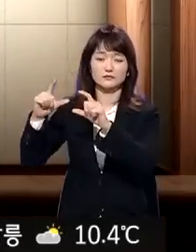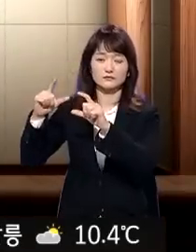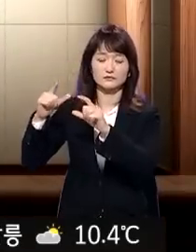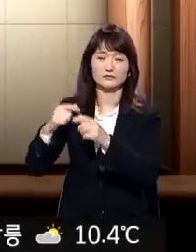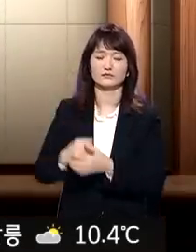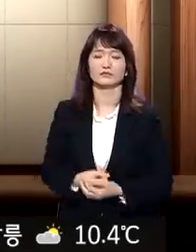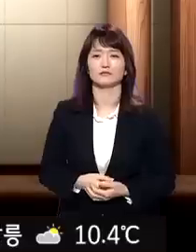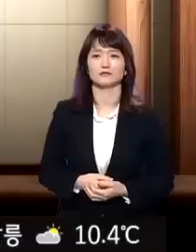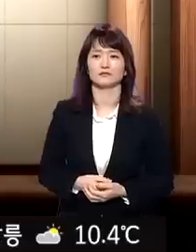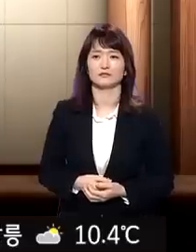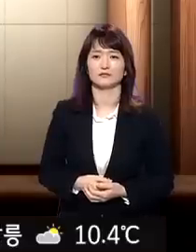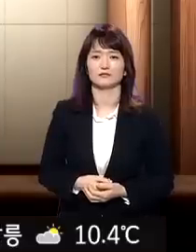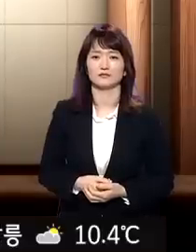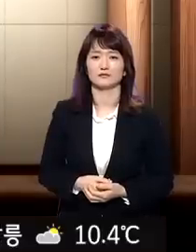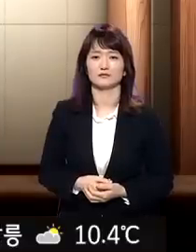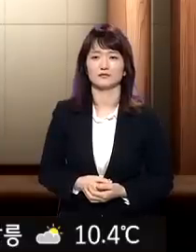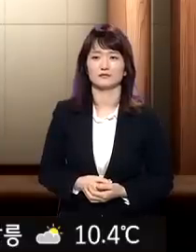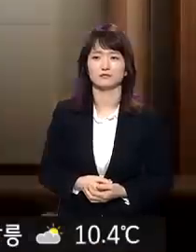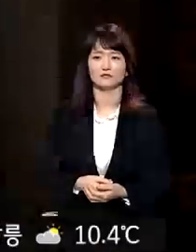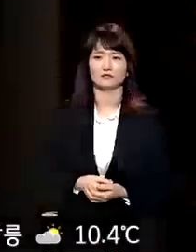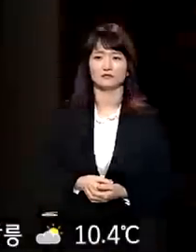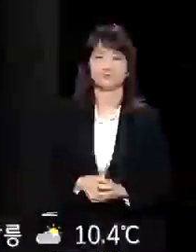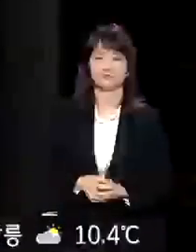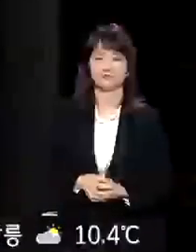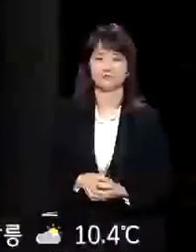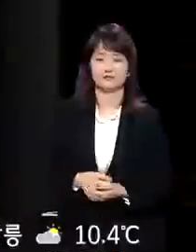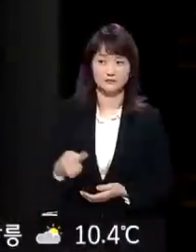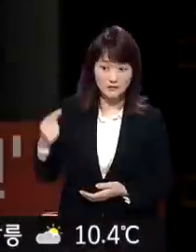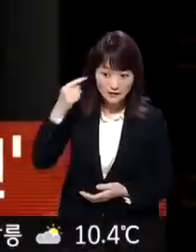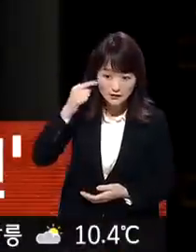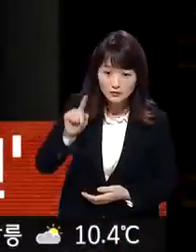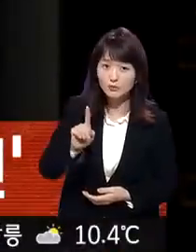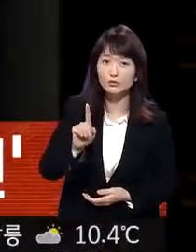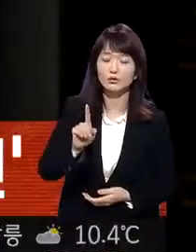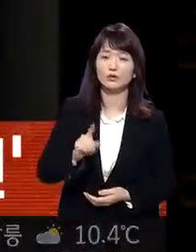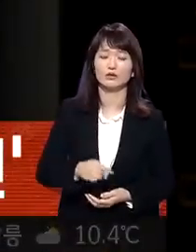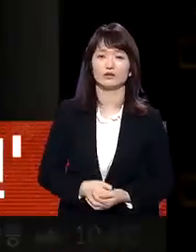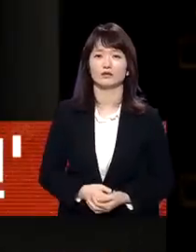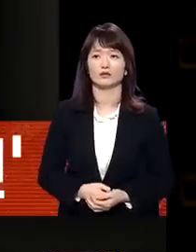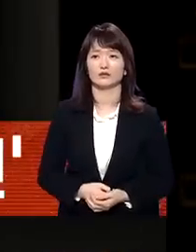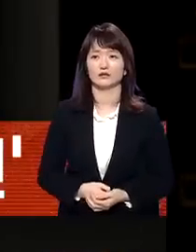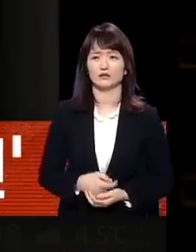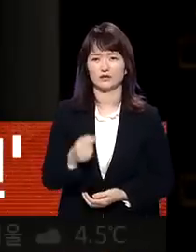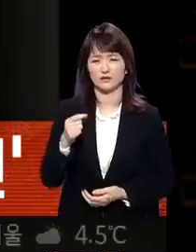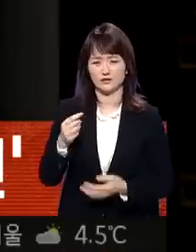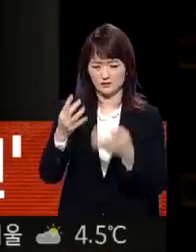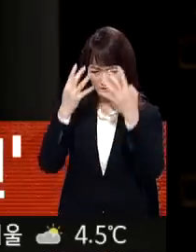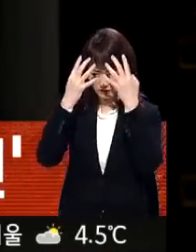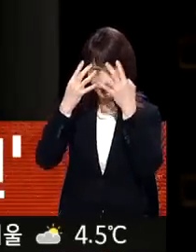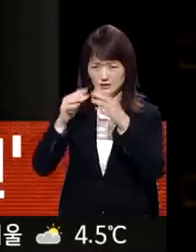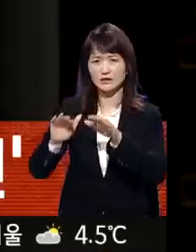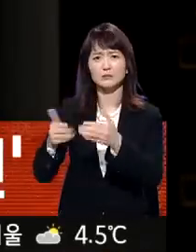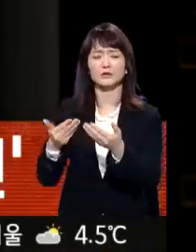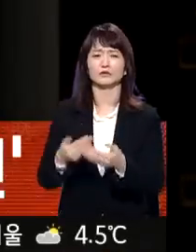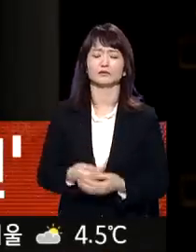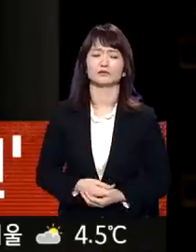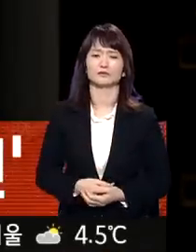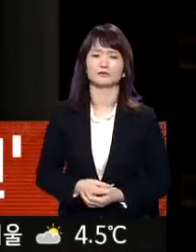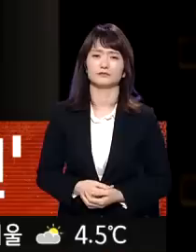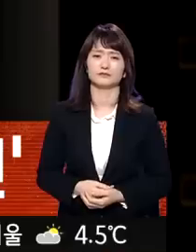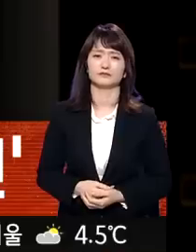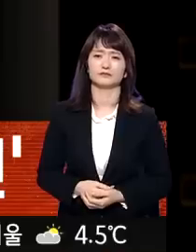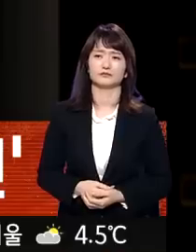다 그냥 딱 그것만 지금 뭐 지금 그러고 계세요. 승현님. 네. 네. 모르겠습니다.